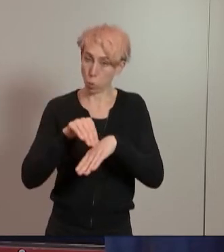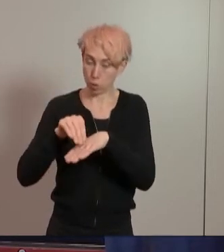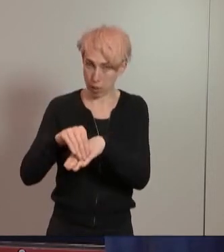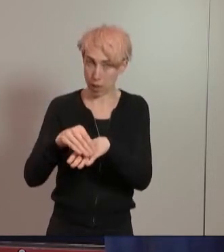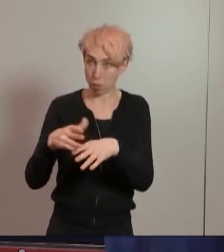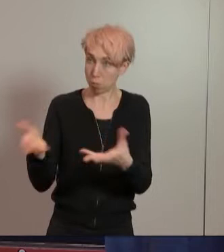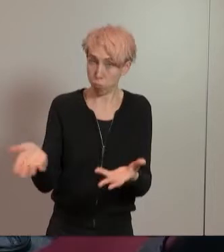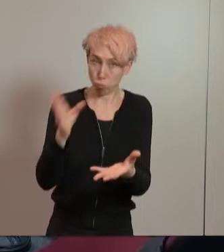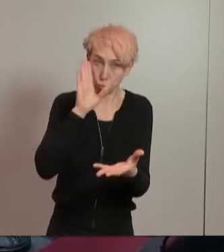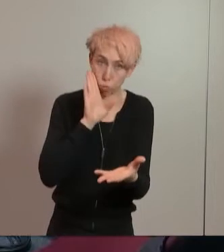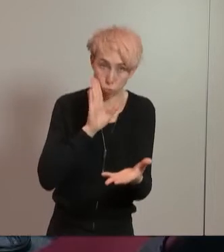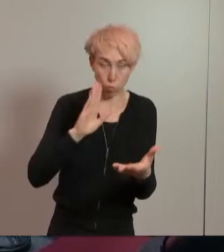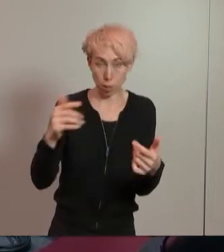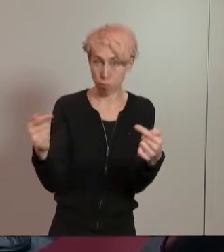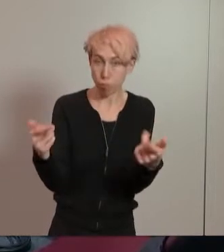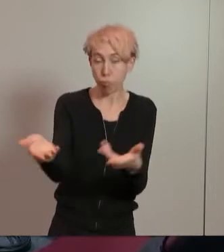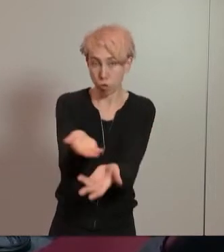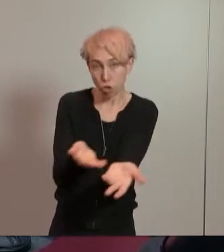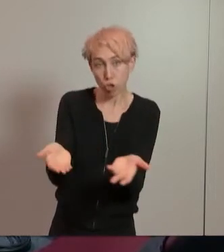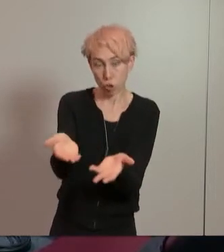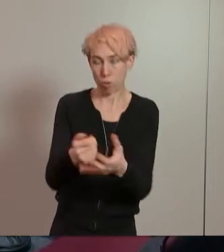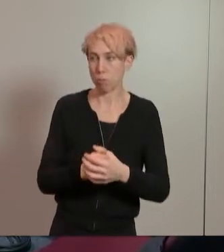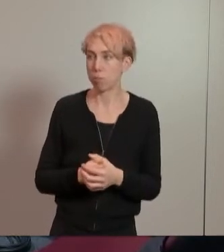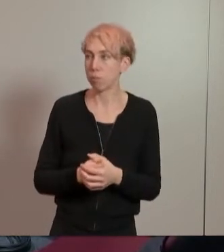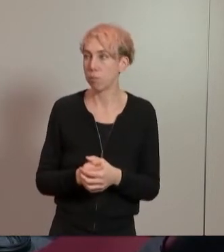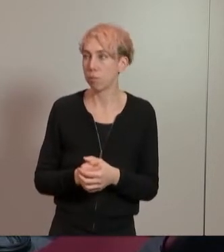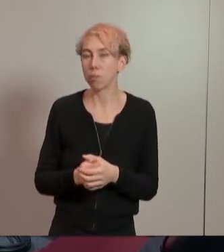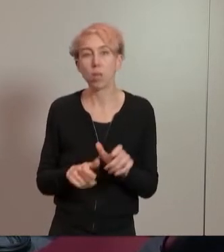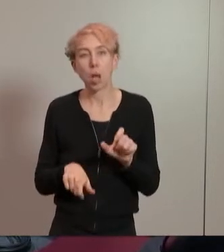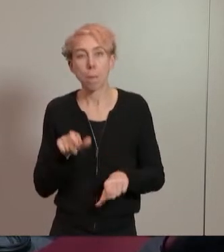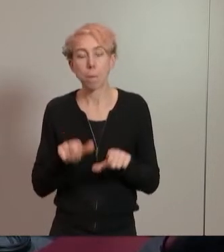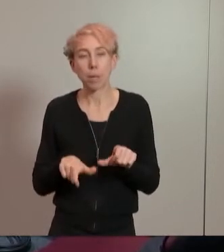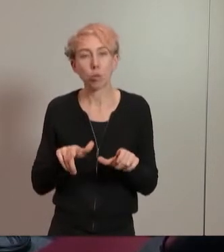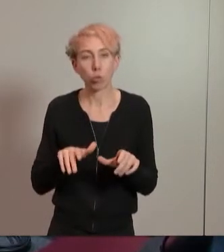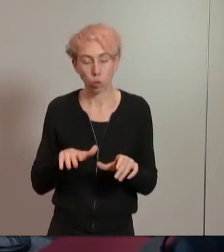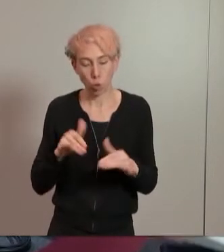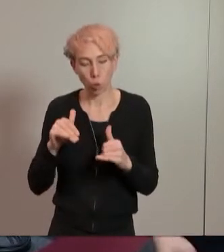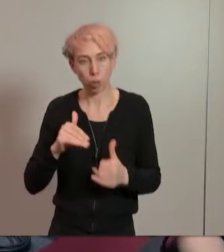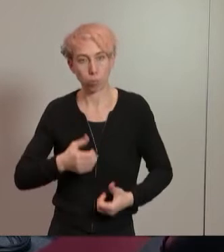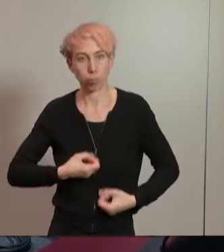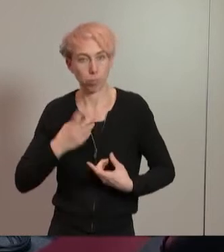délibérer. Merci. Y a-t-il des interventions concernant cette délibération ?